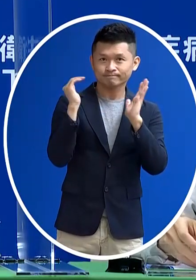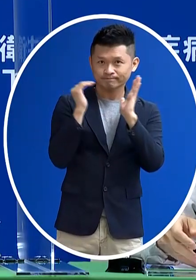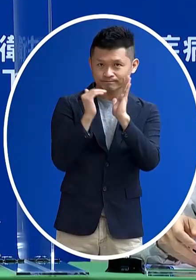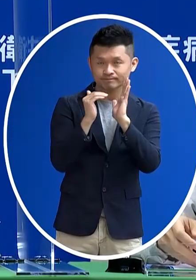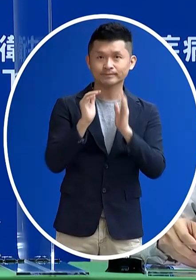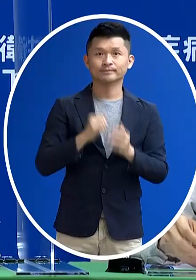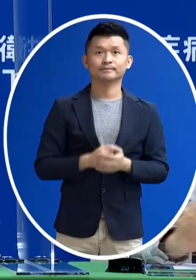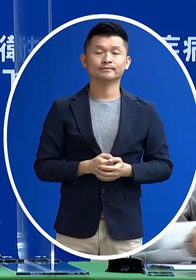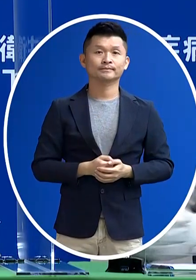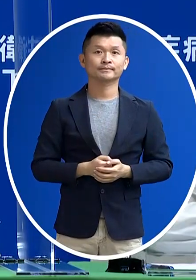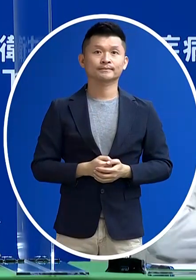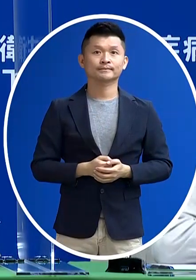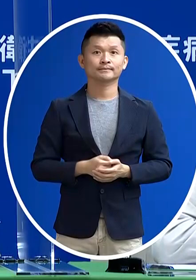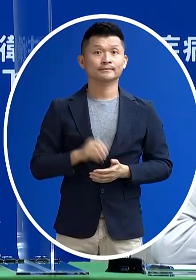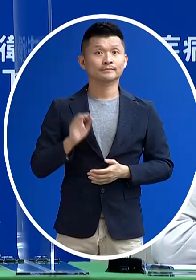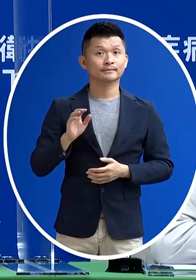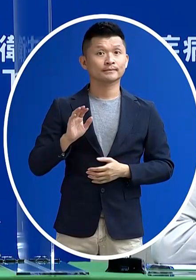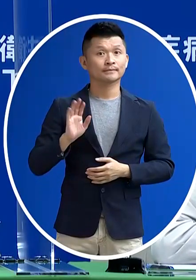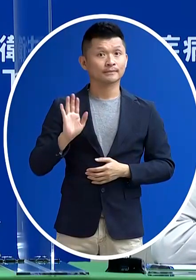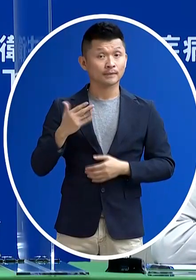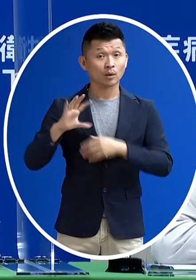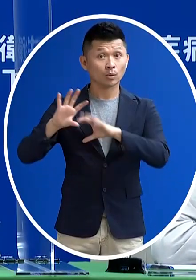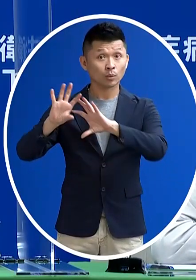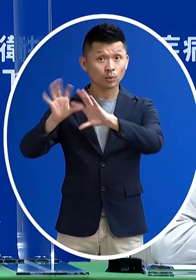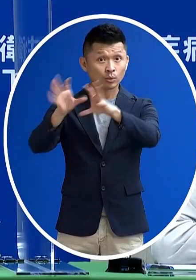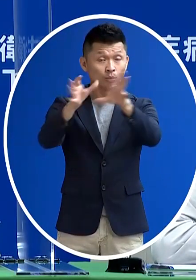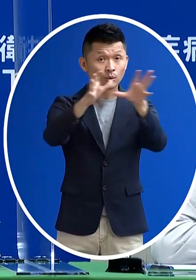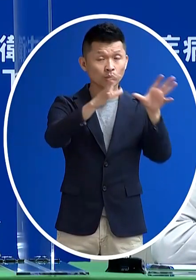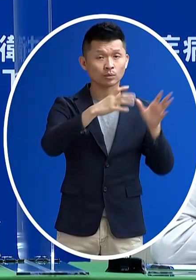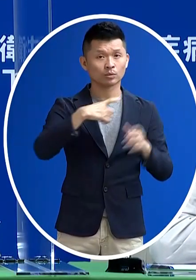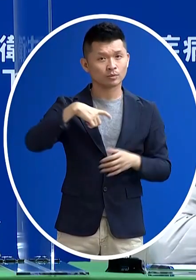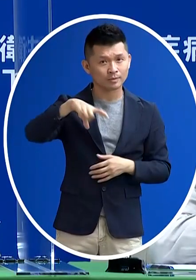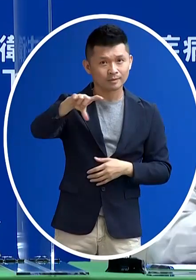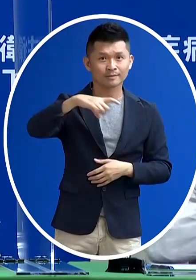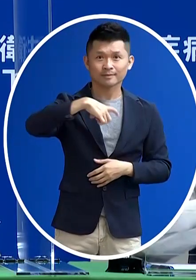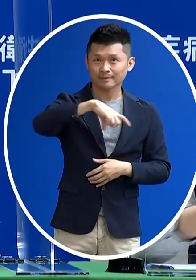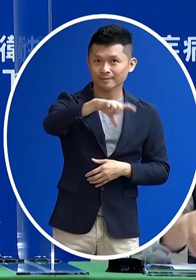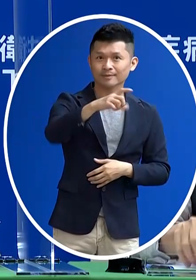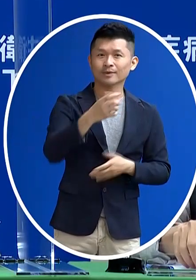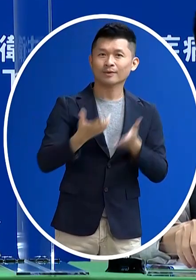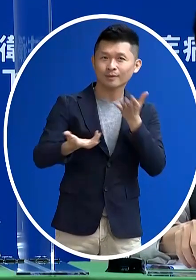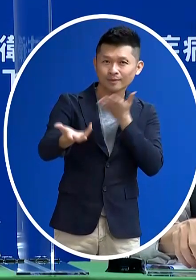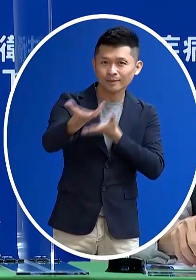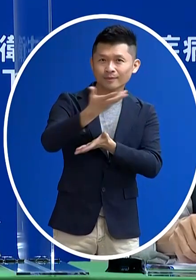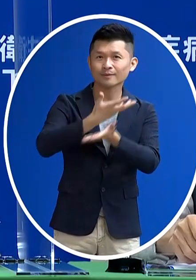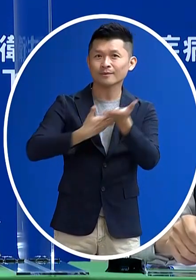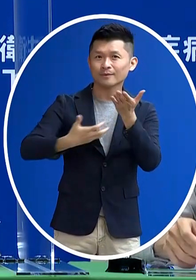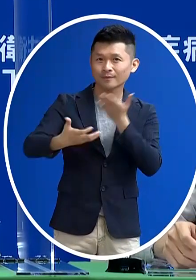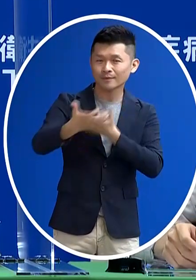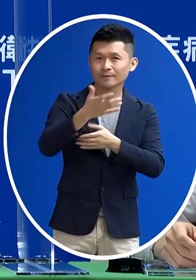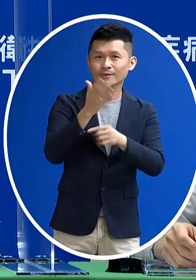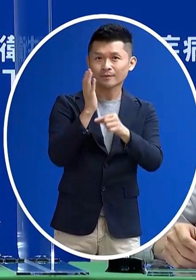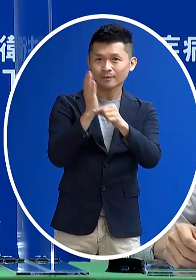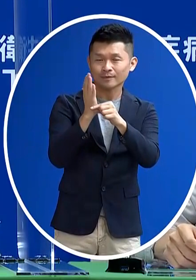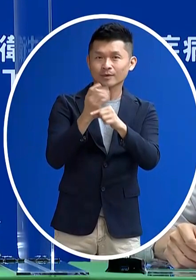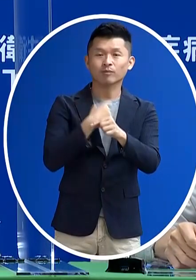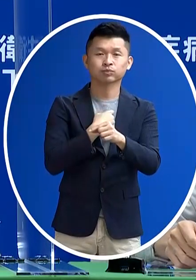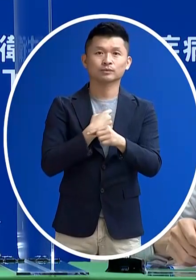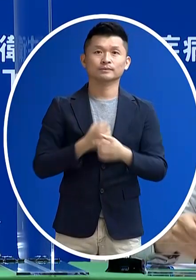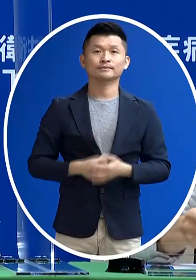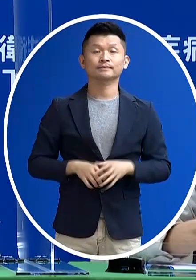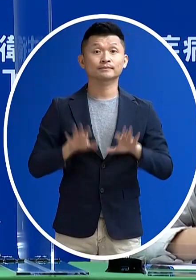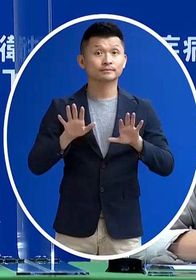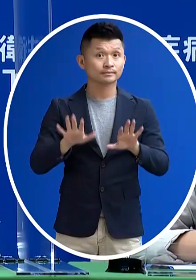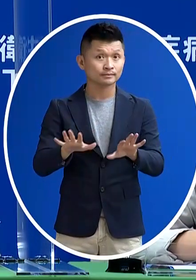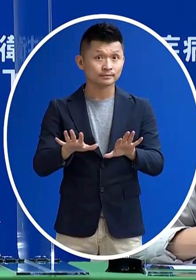还是要需要再跟相关的国家达到一定沟通处理。 那目前有哪